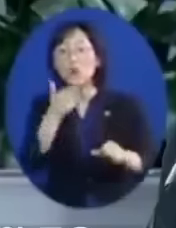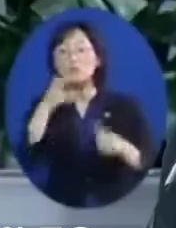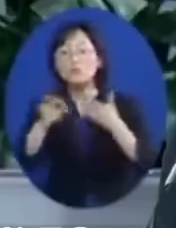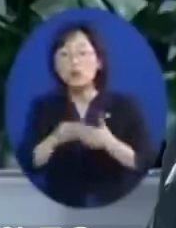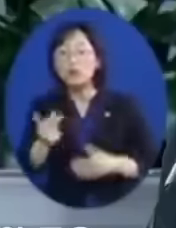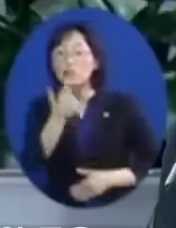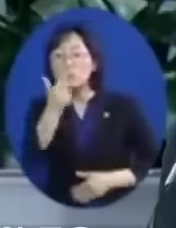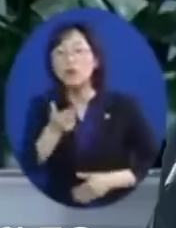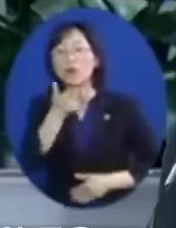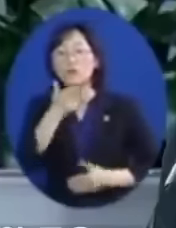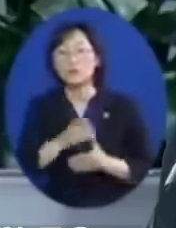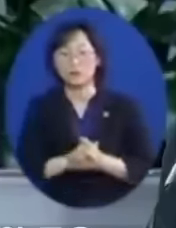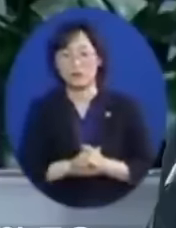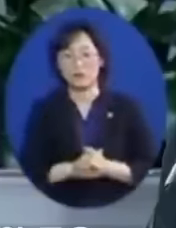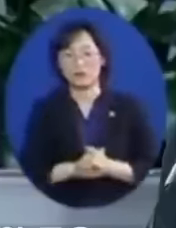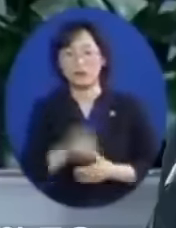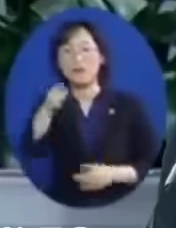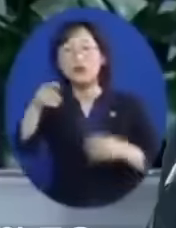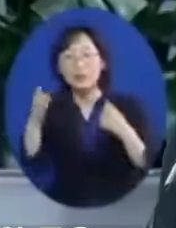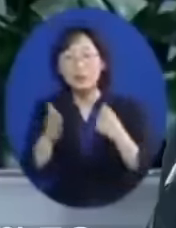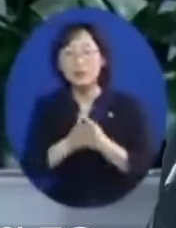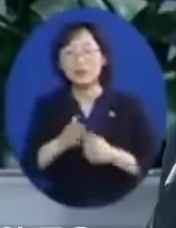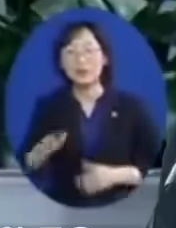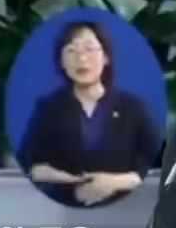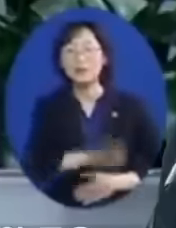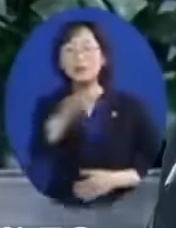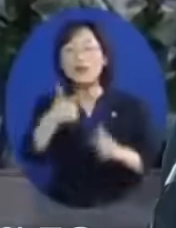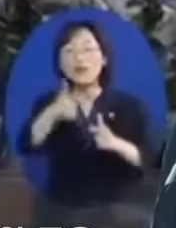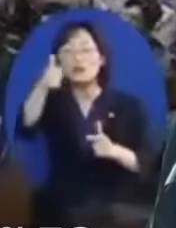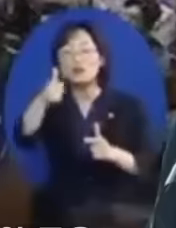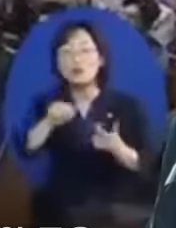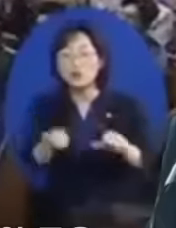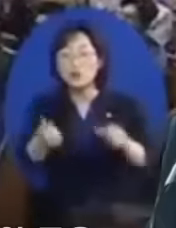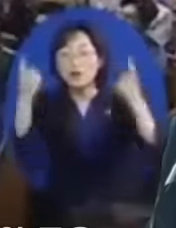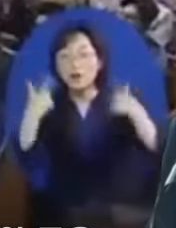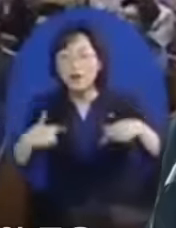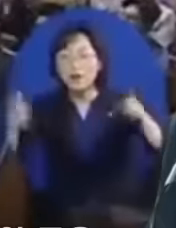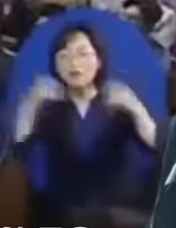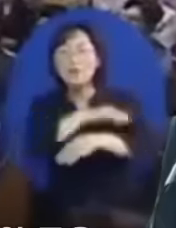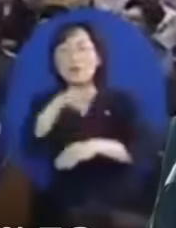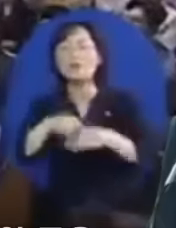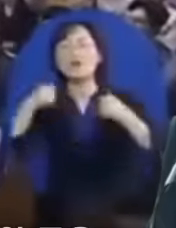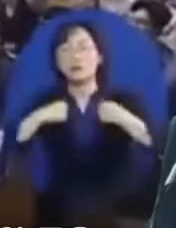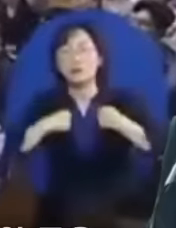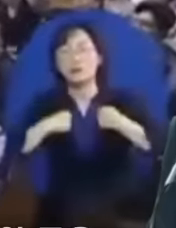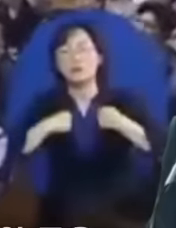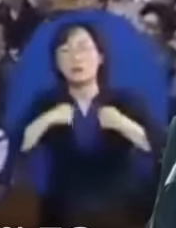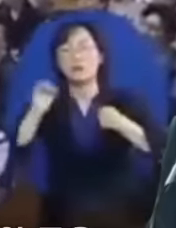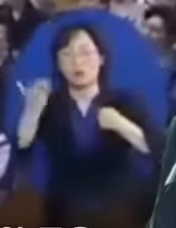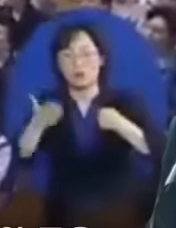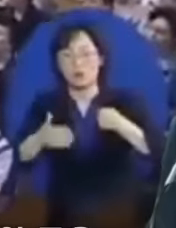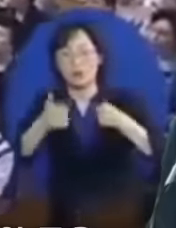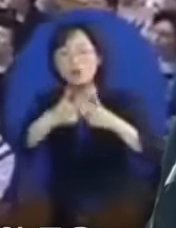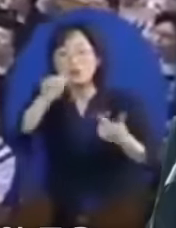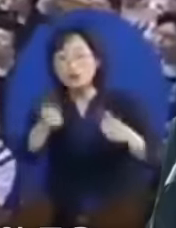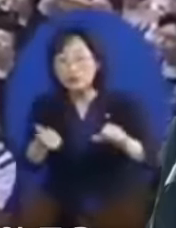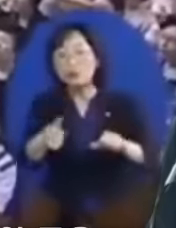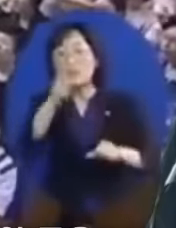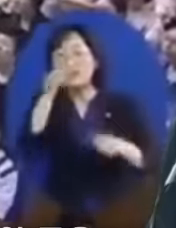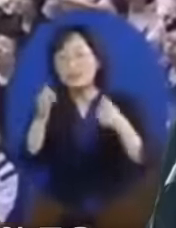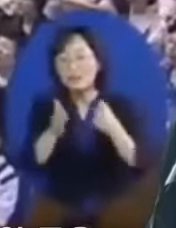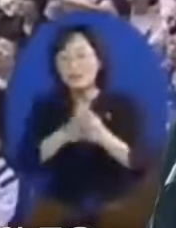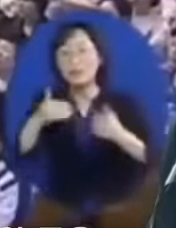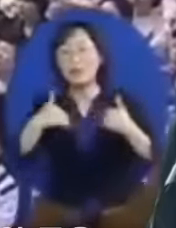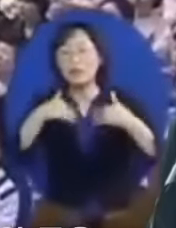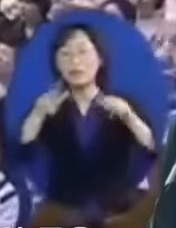없으면 생명이 없습니다. 그러기 때문에 예수의 죽음을 항상 몸에 짊어지라는 것은 예수의 죽음이 있기 때문에